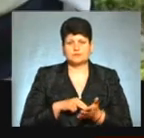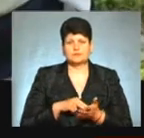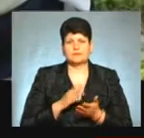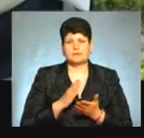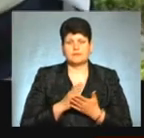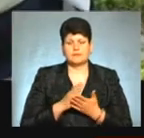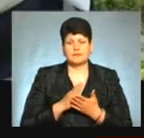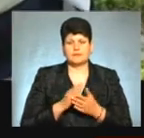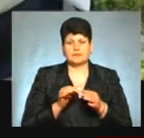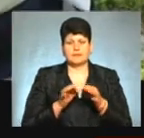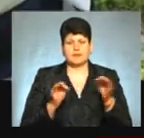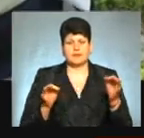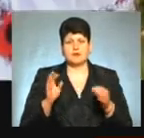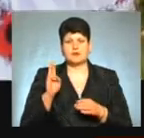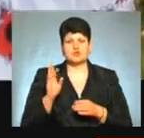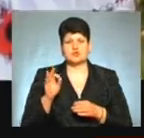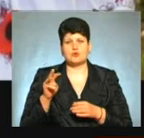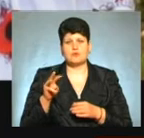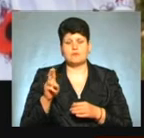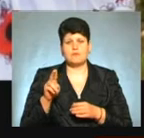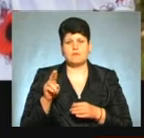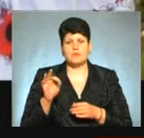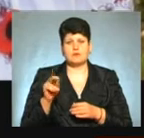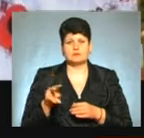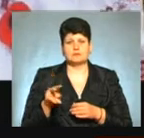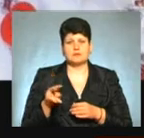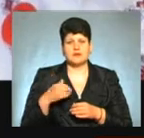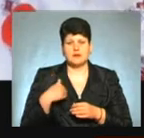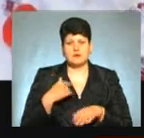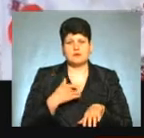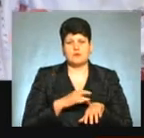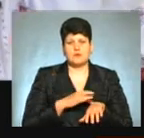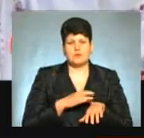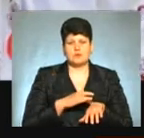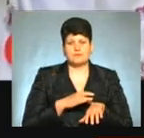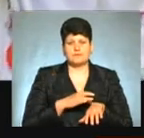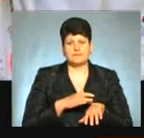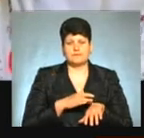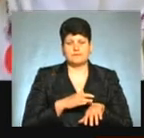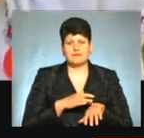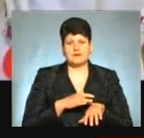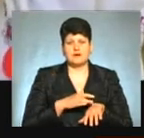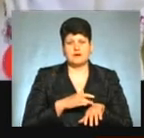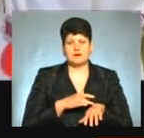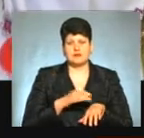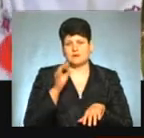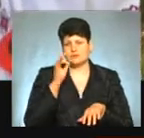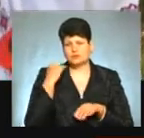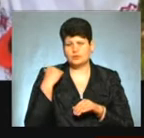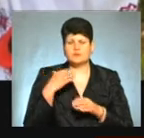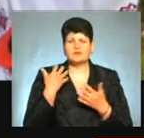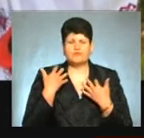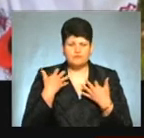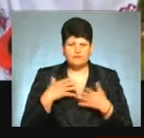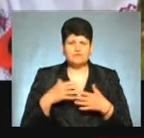гайки. І мали шомпола, і я гола. А назадничі вже в мене, вже